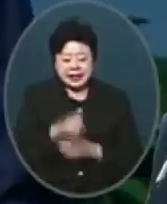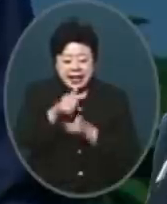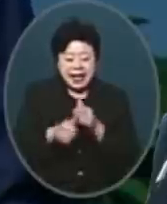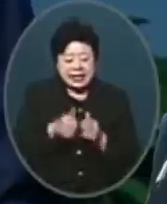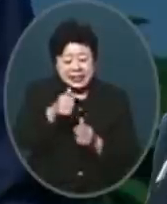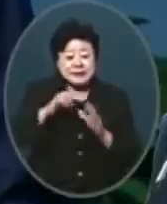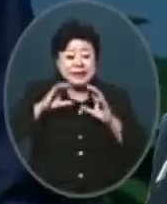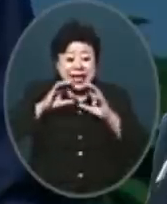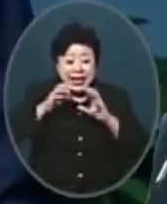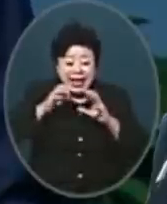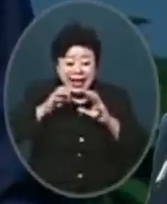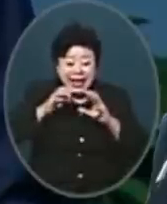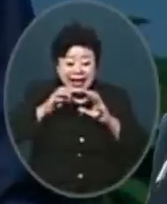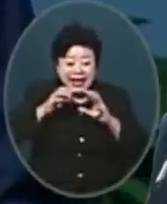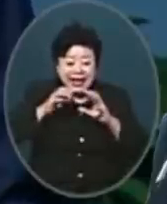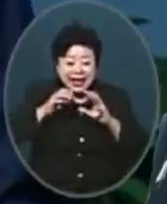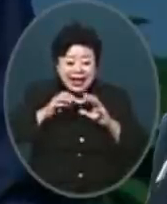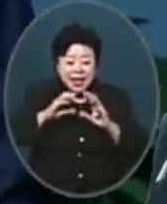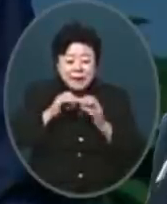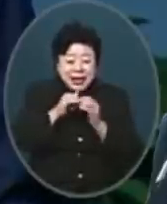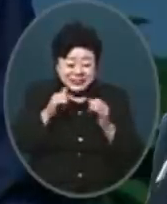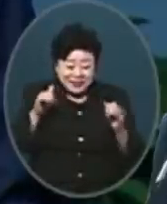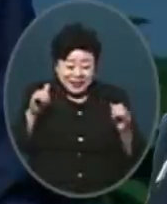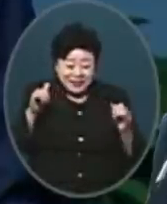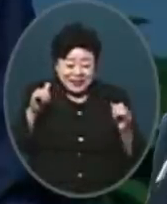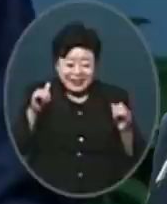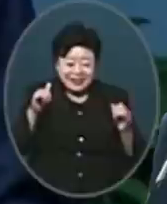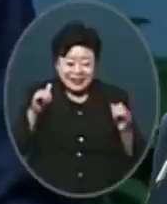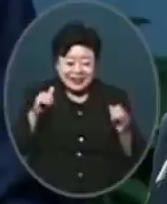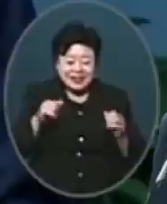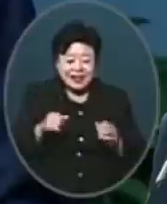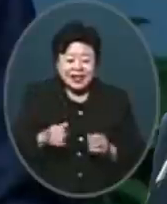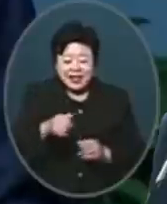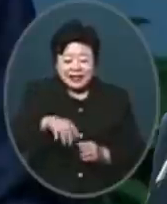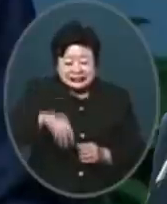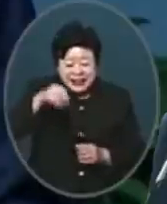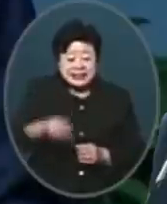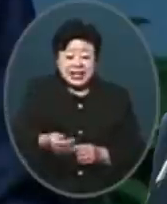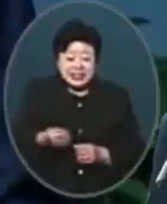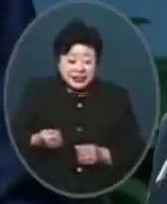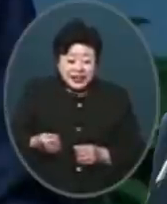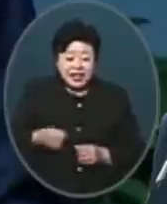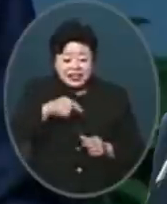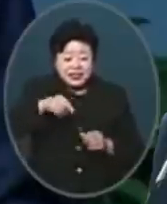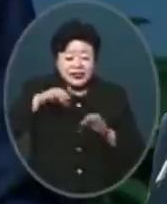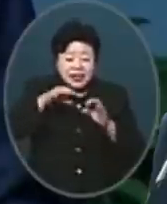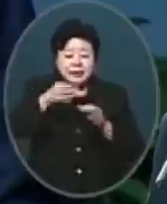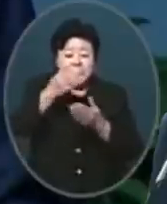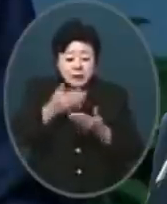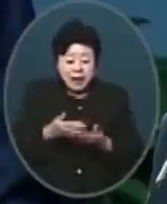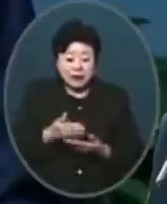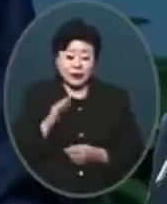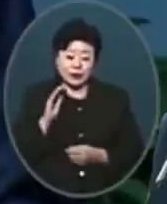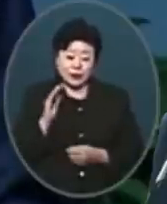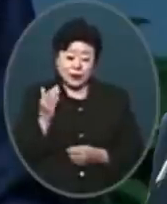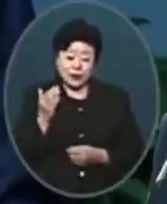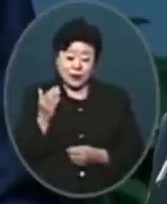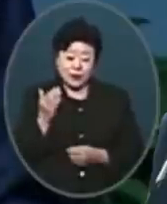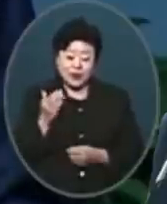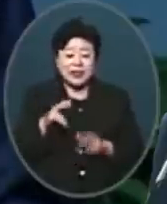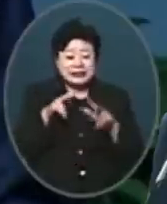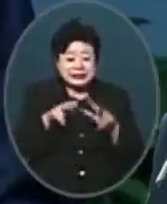하늘 나라의 백성이 창세전에 선택함으로 되었고